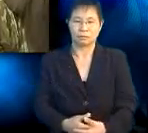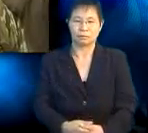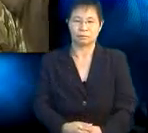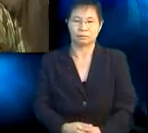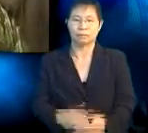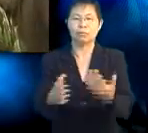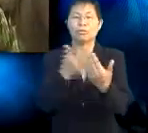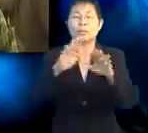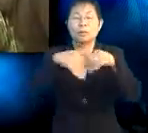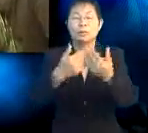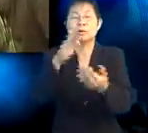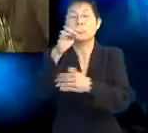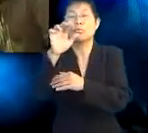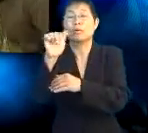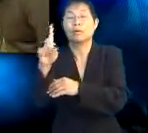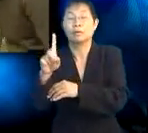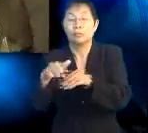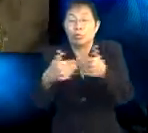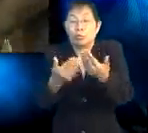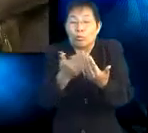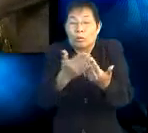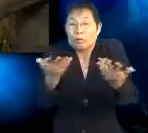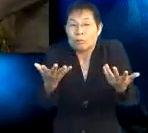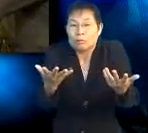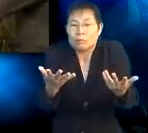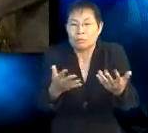Mudah macam mana ni, Murad? Sekarang ni